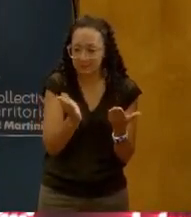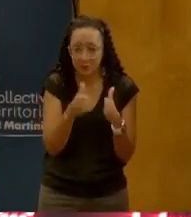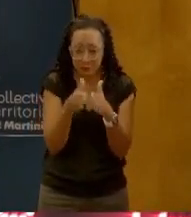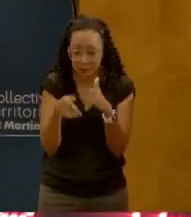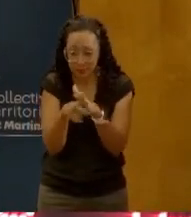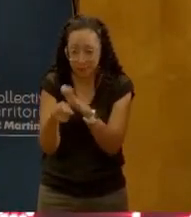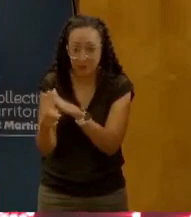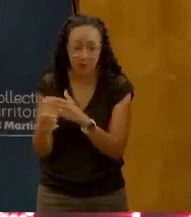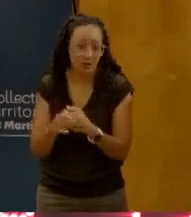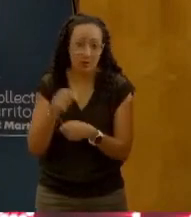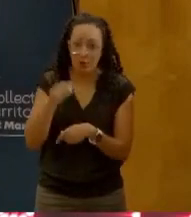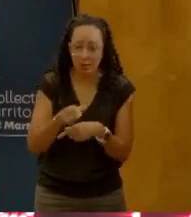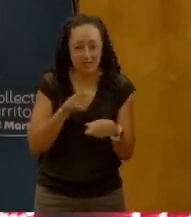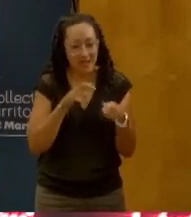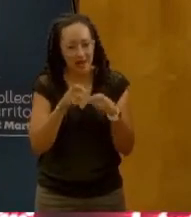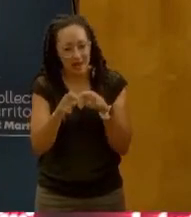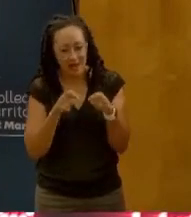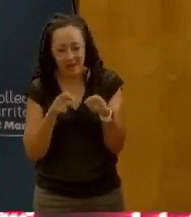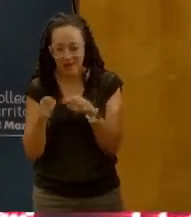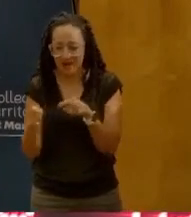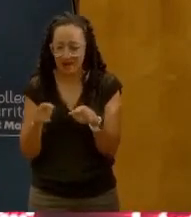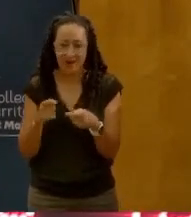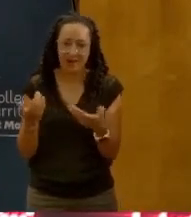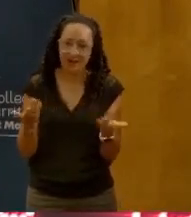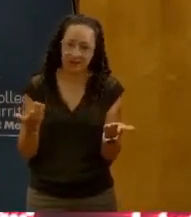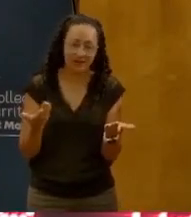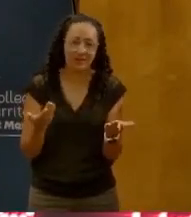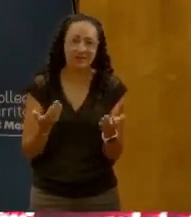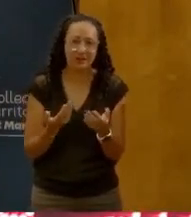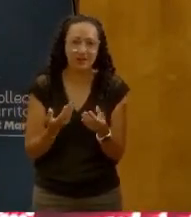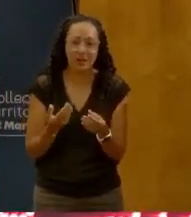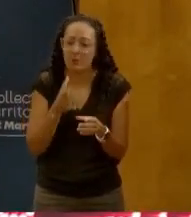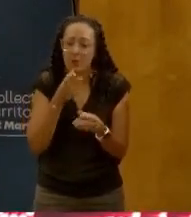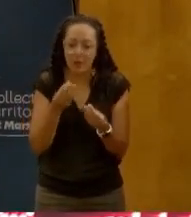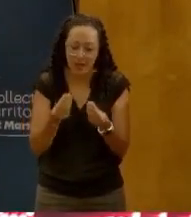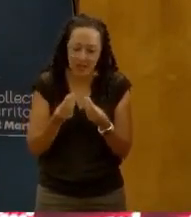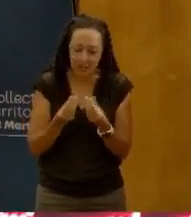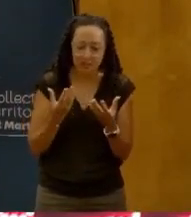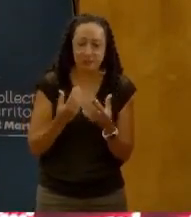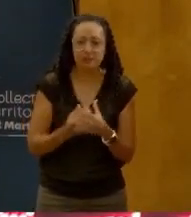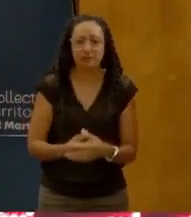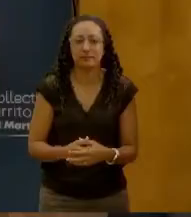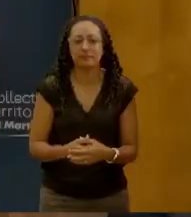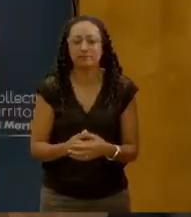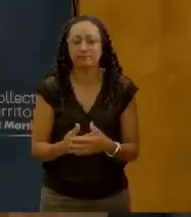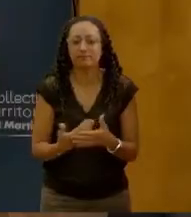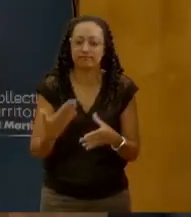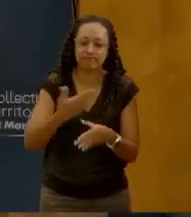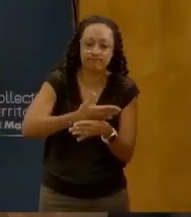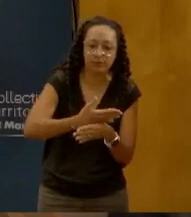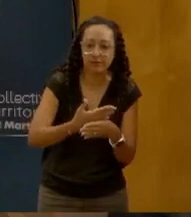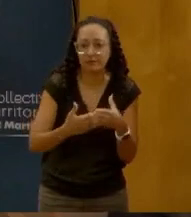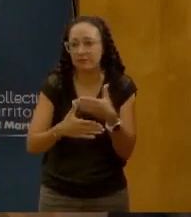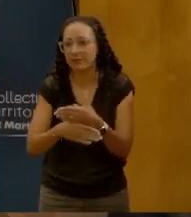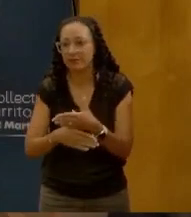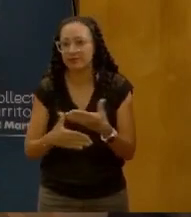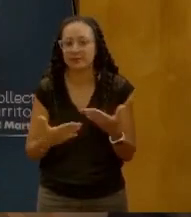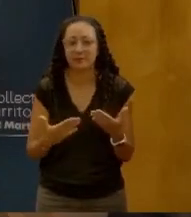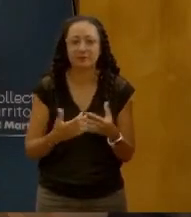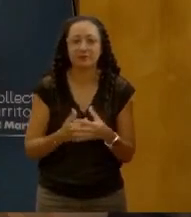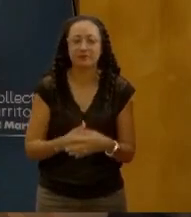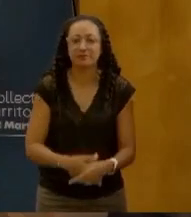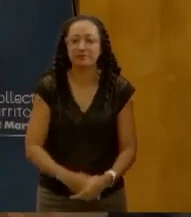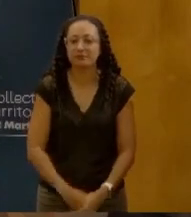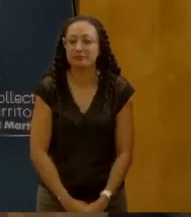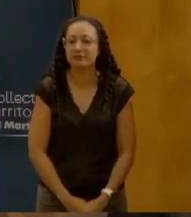obligé de discuter avec eux. Vous mettez en difficulté le cyclisme martiniquais avec cette délibération. Monsieur le maire, mais tu gères pas